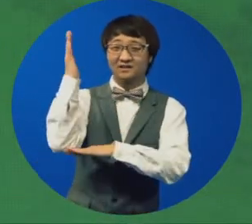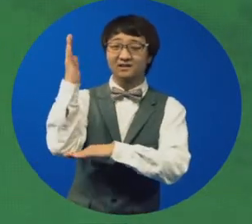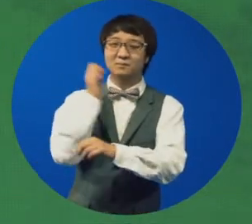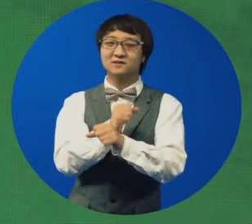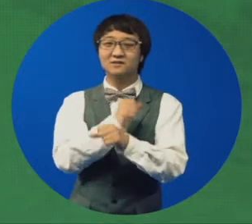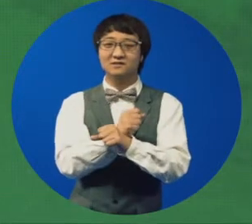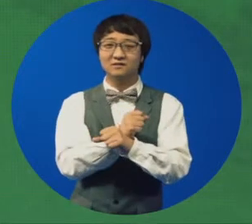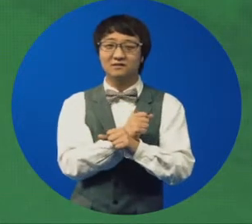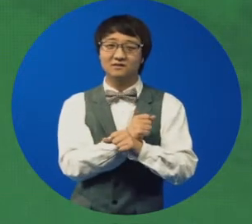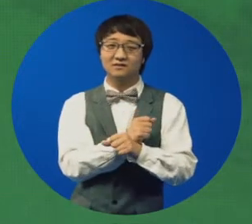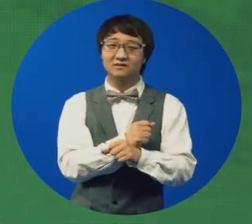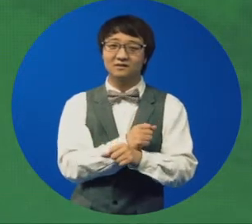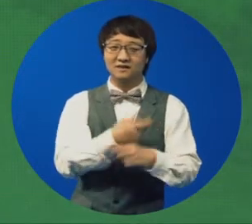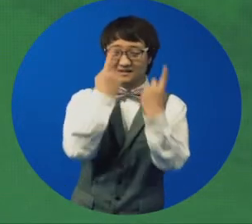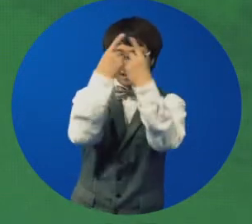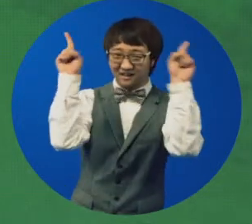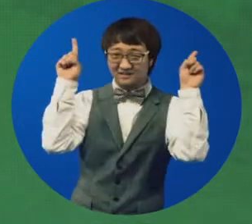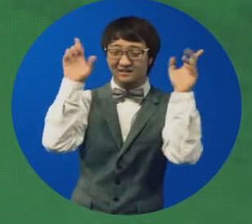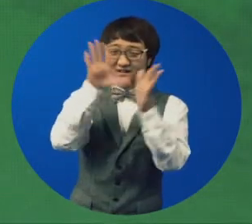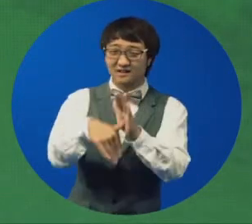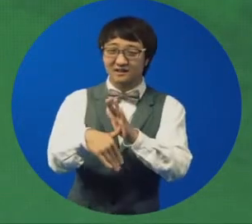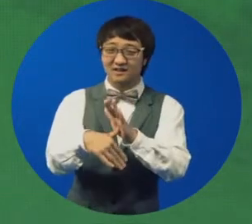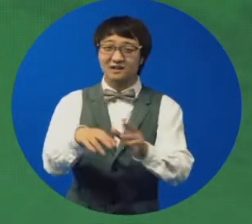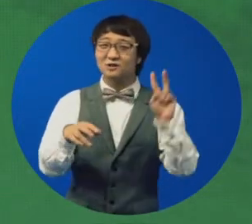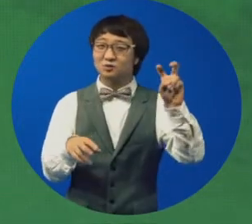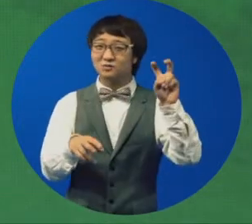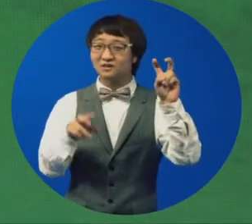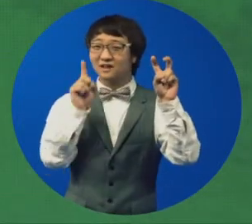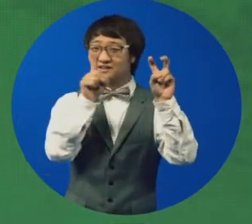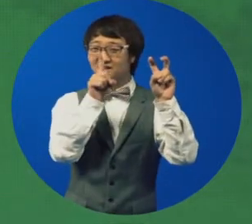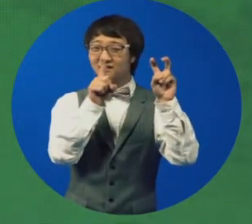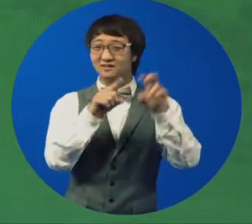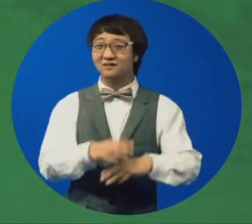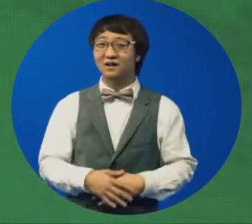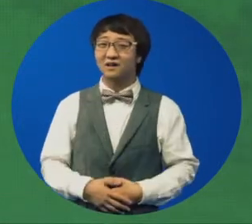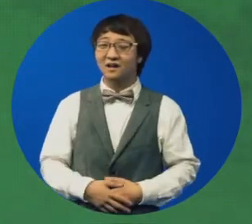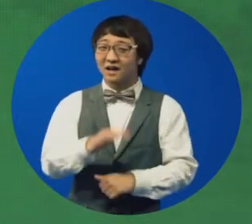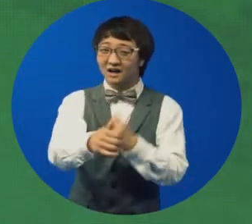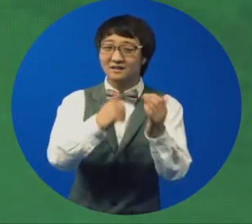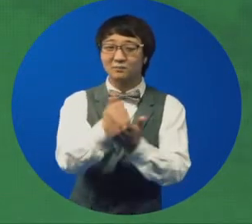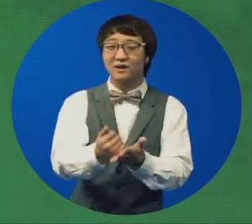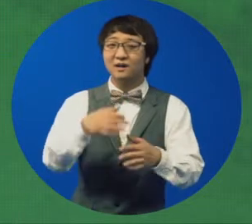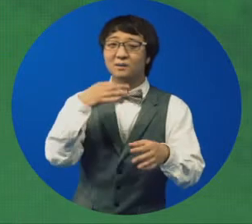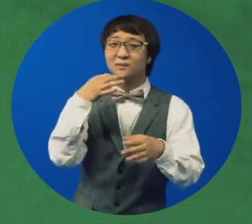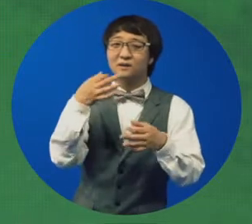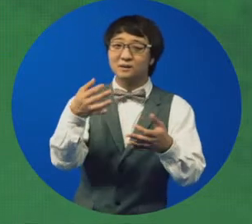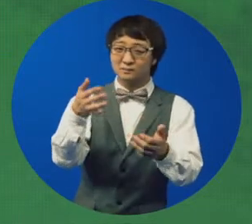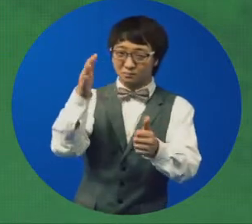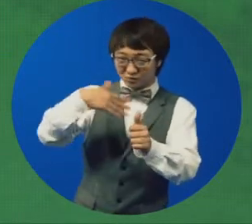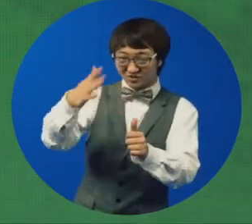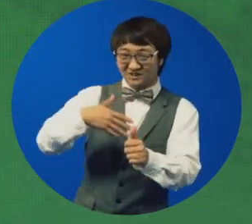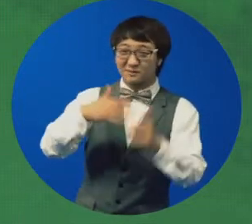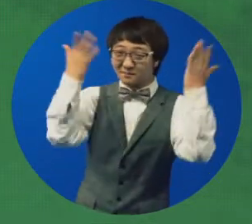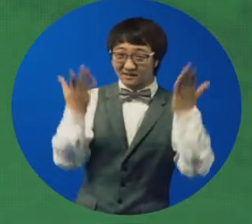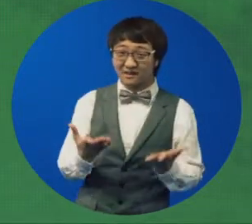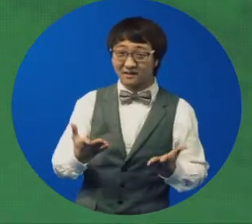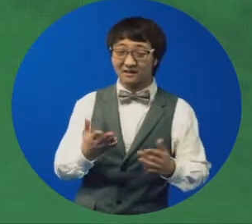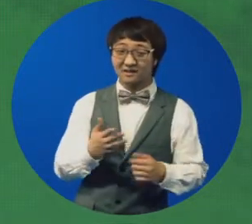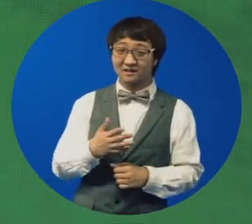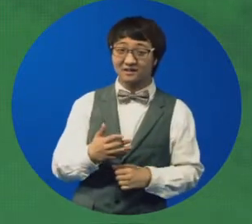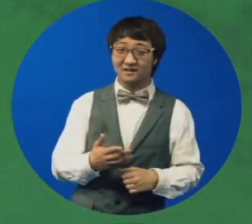있는데 대학생 시절 겨우 21살 되었을 때 그 하나님의 부르심을 받습니다. 그래서 교회에서 하고 있던